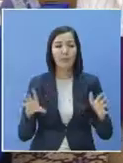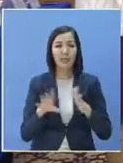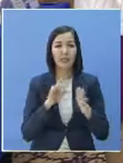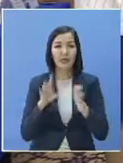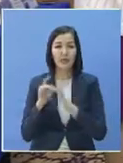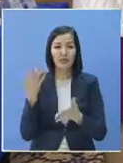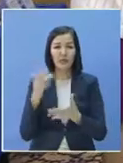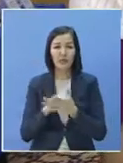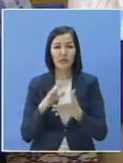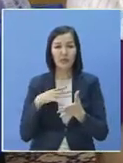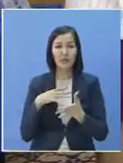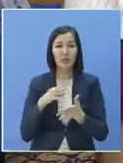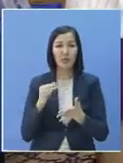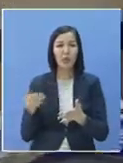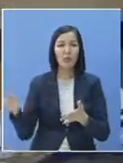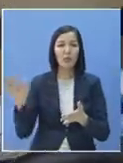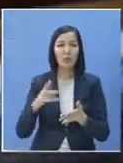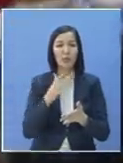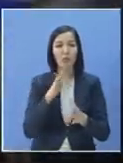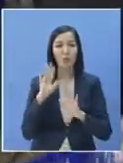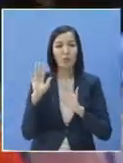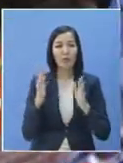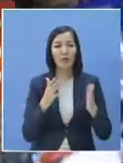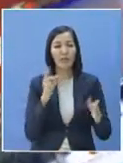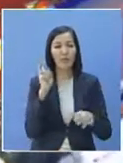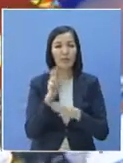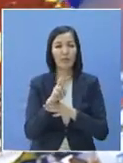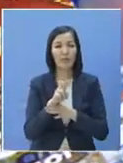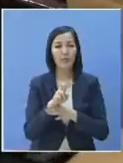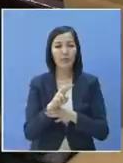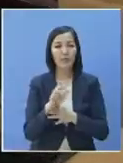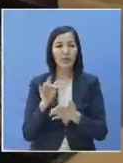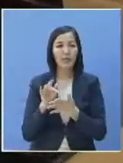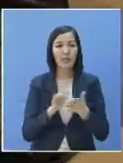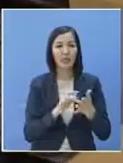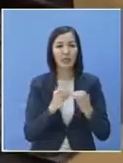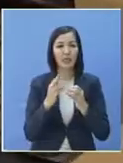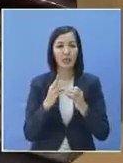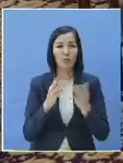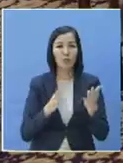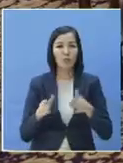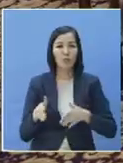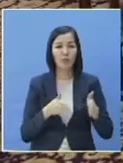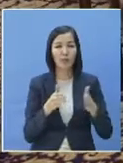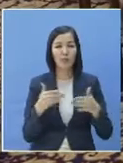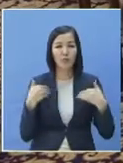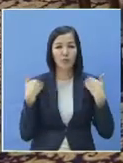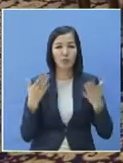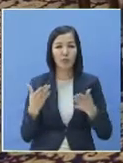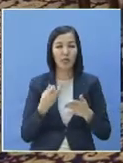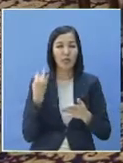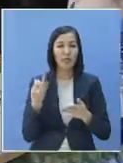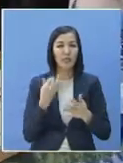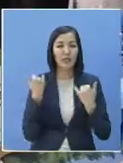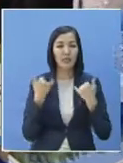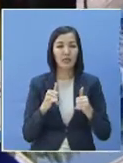таныстырды. Кездесуге Жоңғар Алатау ұлттық парк өкілдері де барды. Бір өздері саяхаттың 13 маршрутын ұсынды. Туристерді қызықтыратын ең